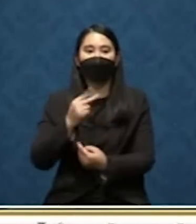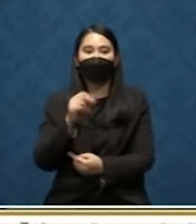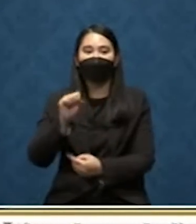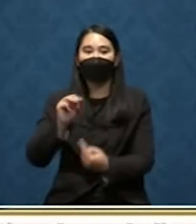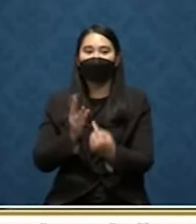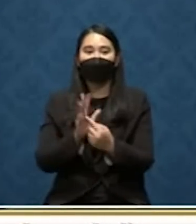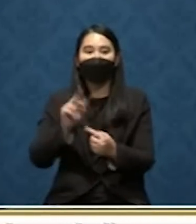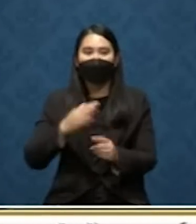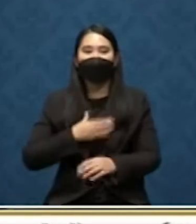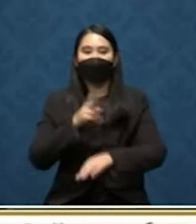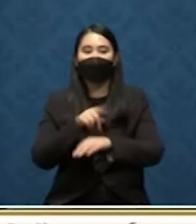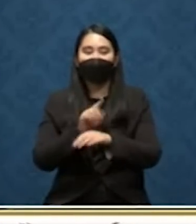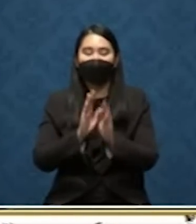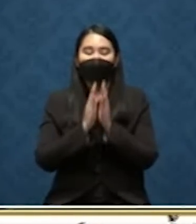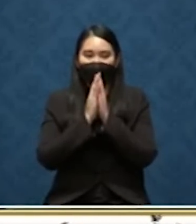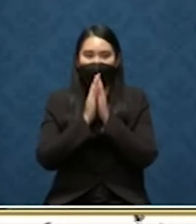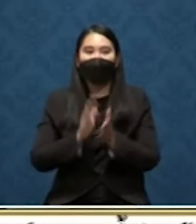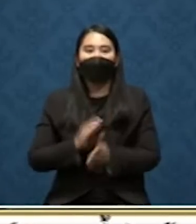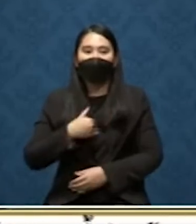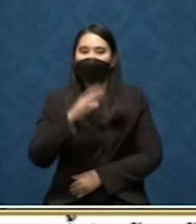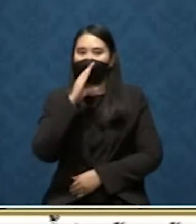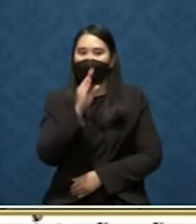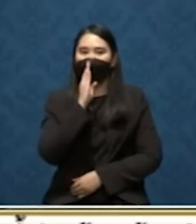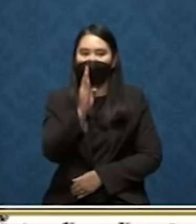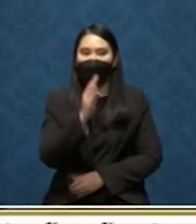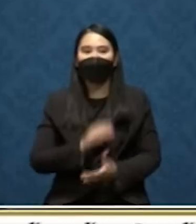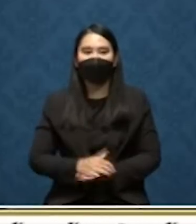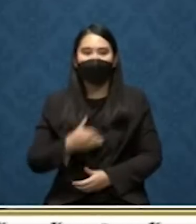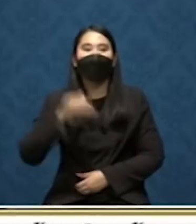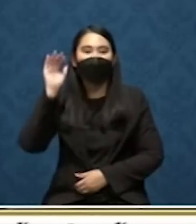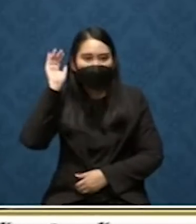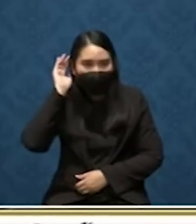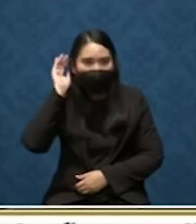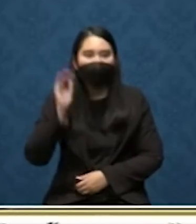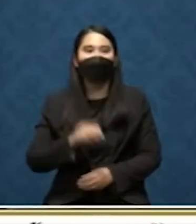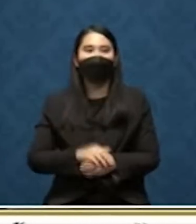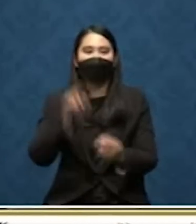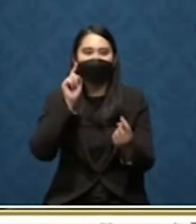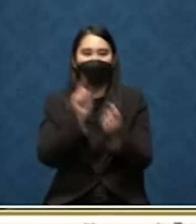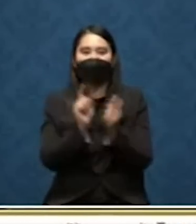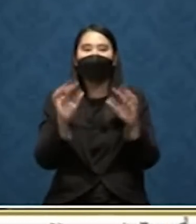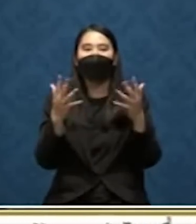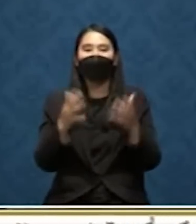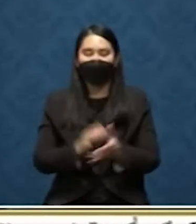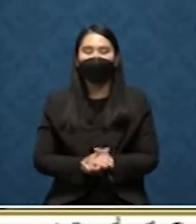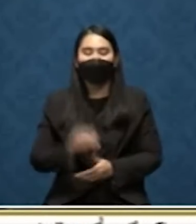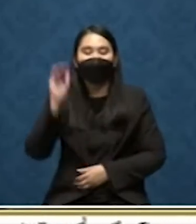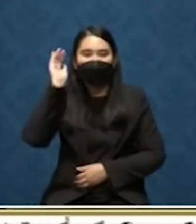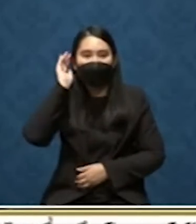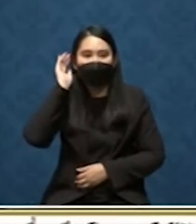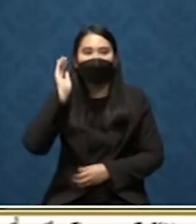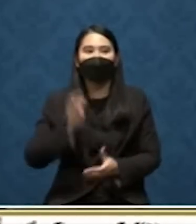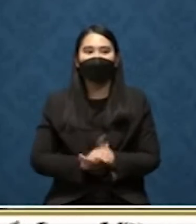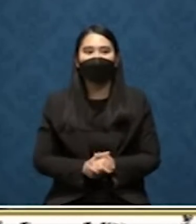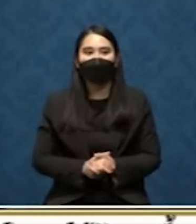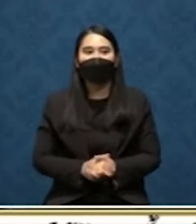ไปตรงมาผมก็เชื่อวาท่านไม่นาเกยวผม็ชื่อว ท่านไมมย เกรีว